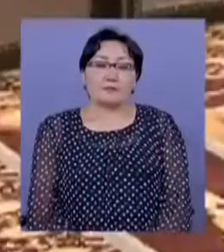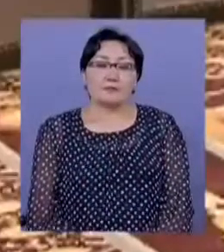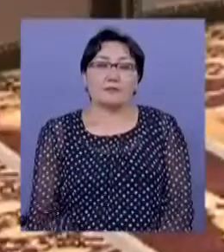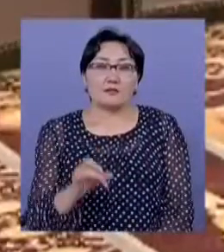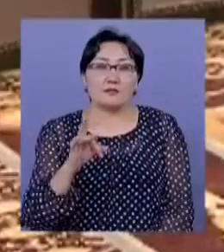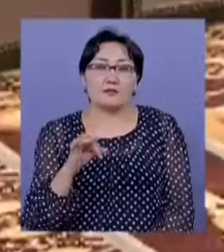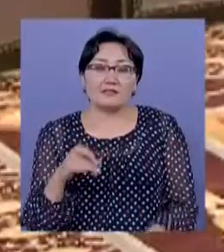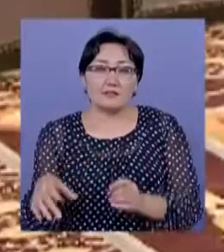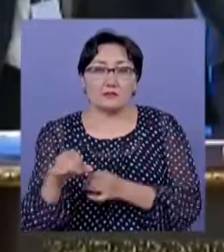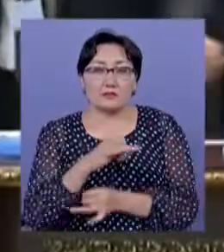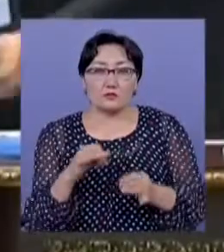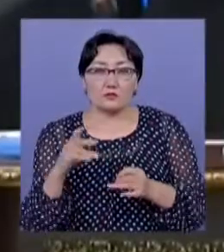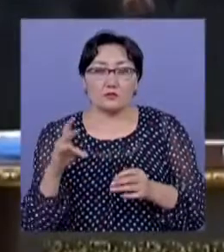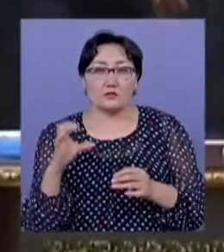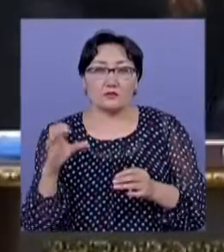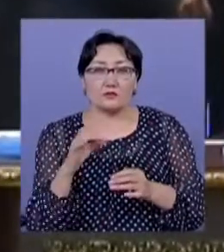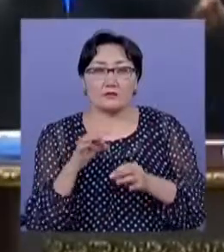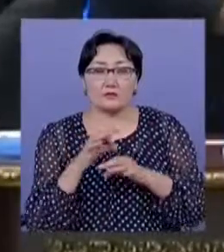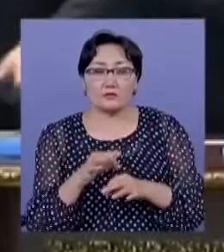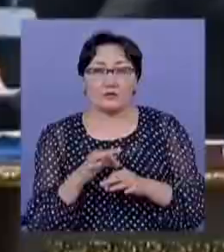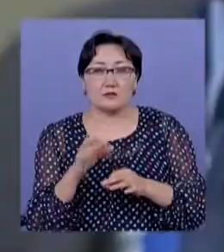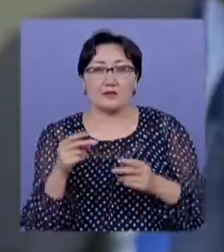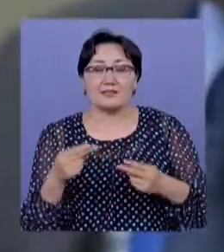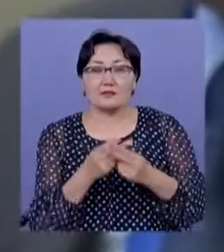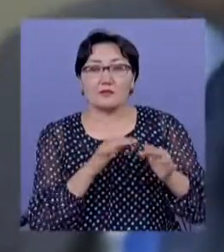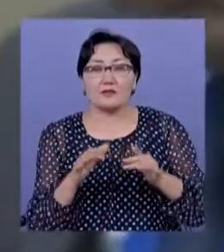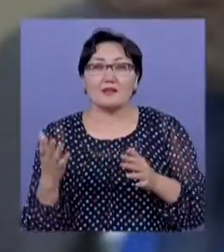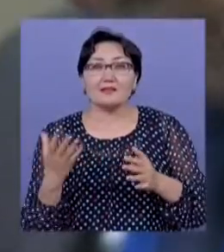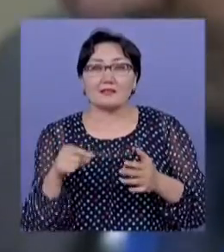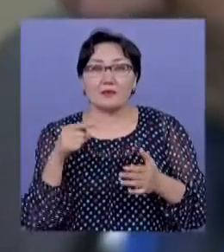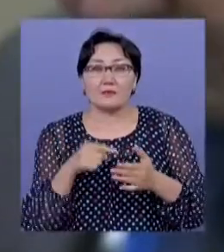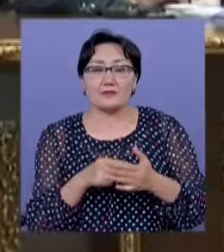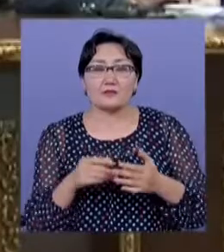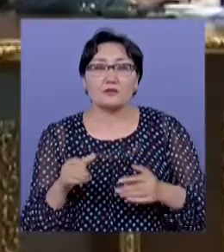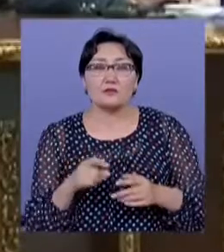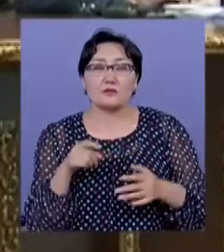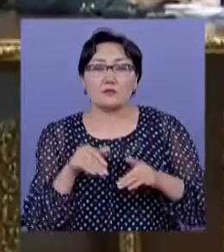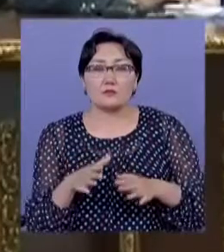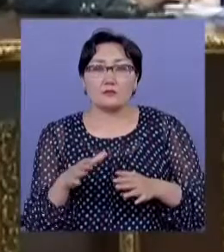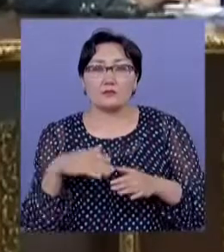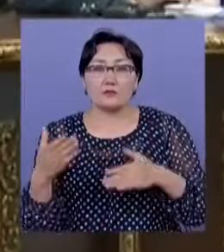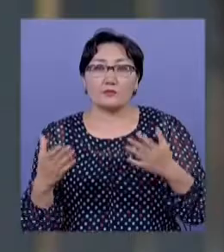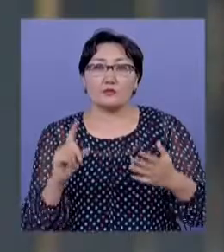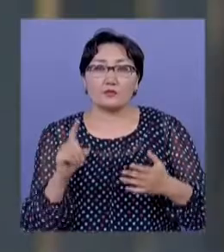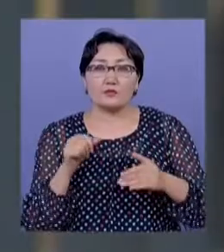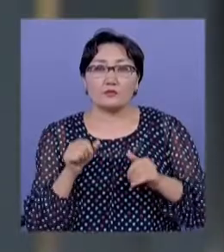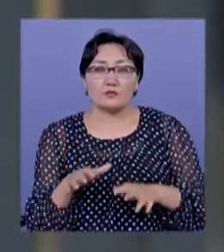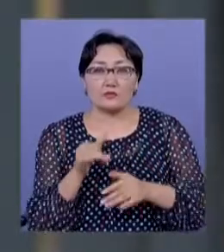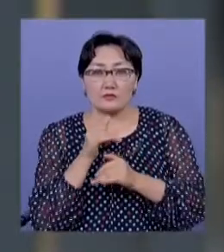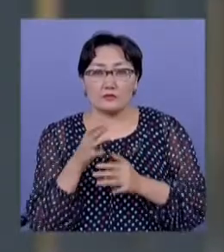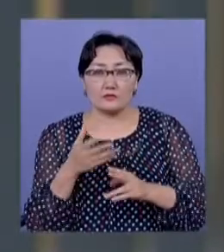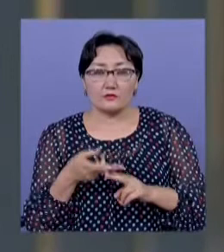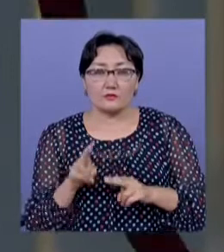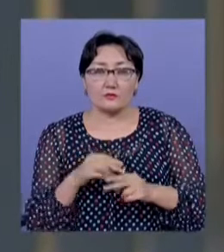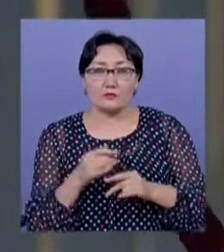Сирия келіссөзі елордада кезекті рет өтіп жатқан Астана процесінде қандай мәселе көтерілді? Тараптар әлі нені шеше алмай жүр? Бұл туралы бірер